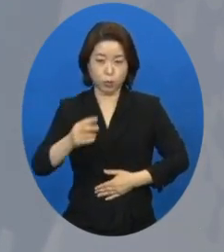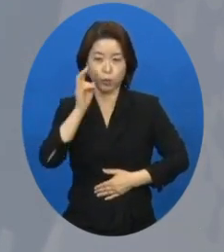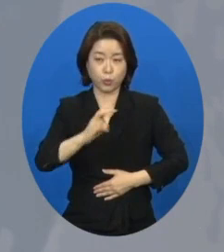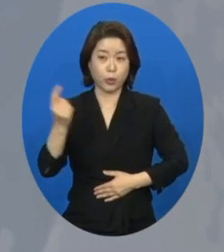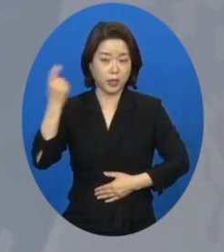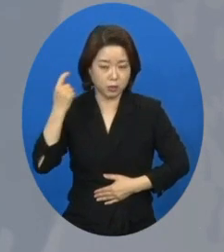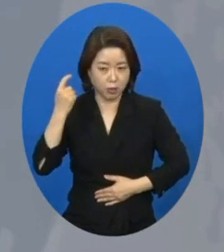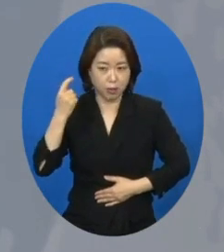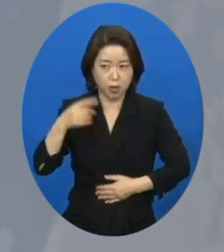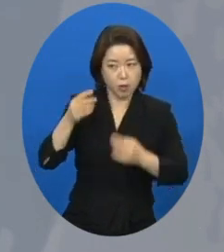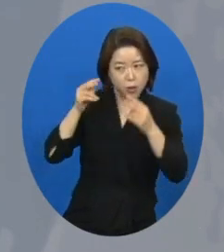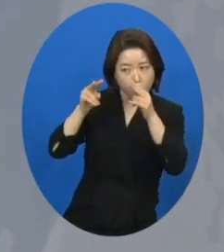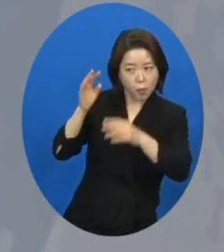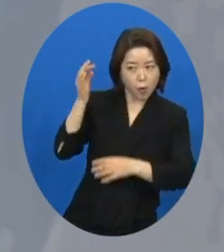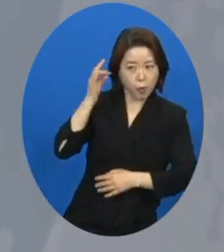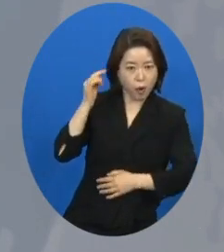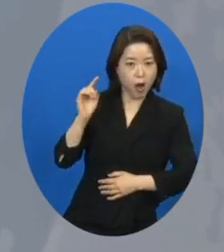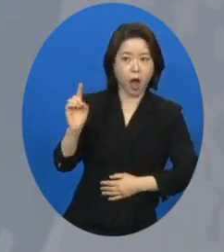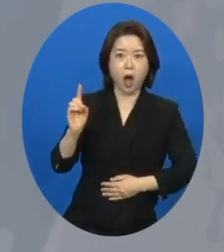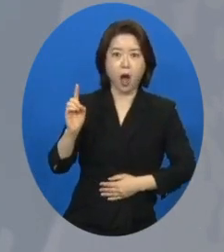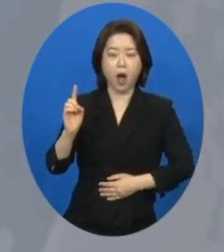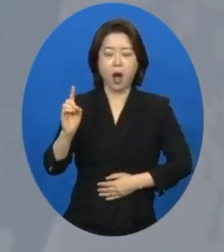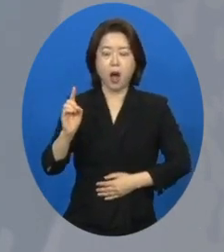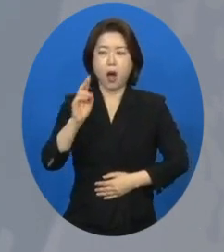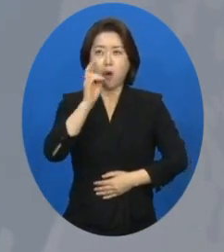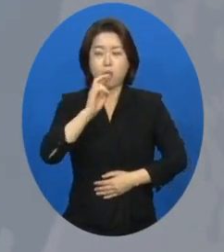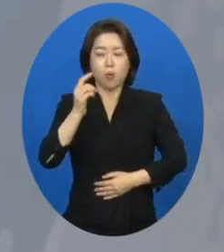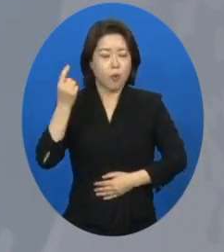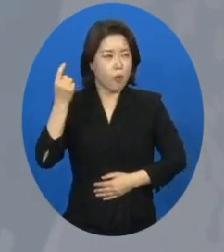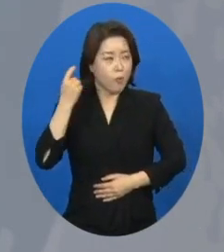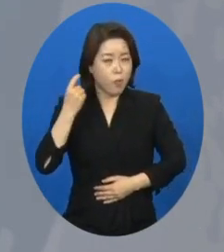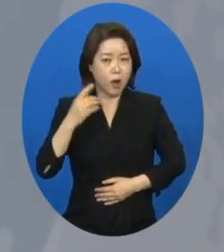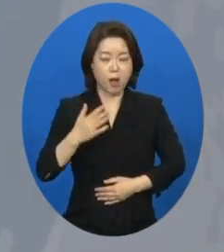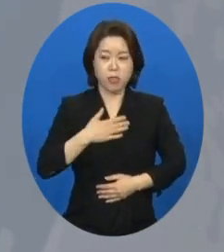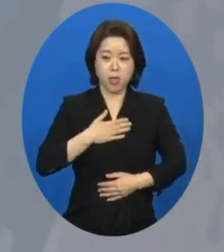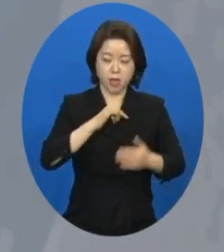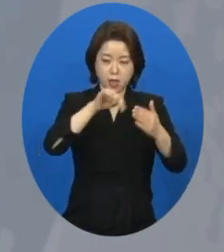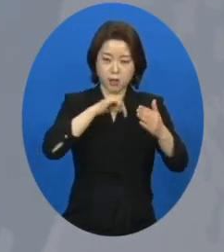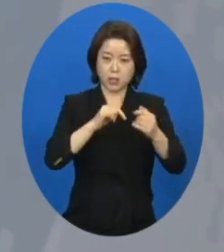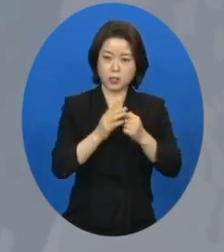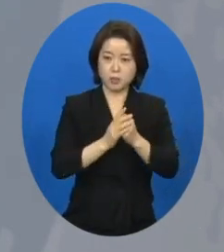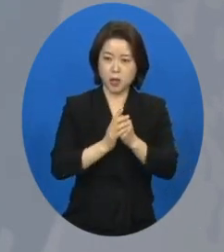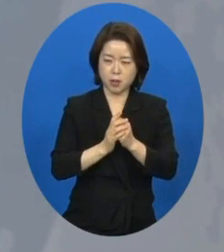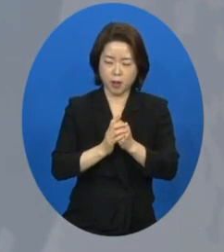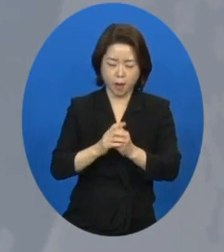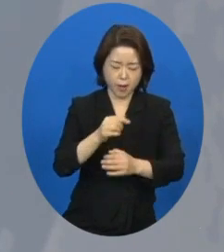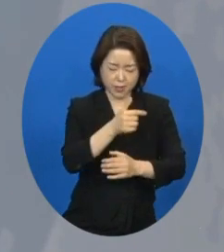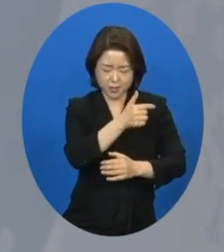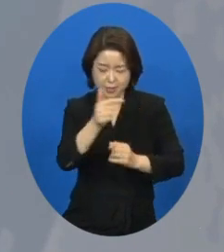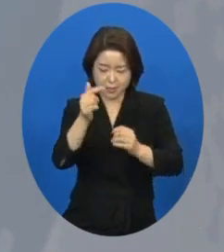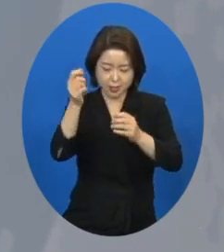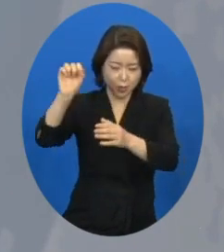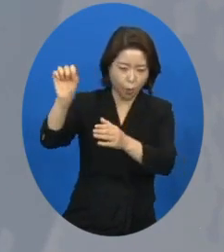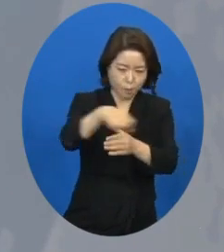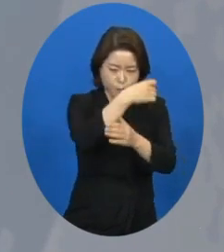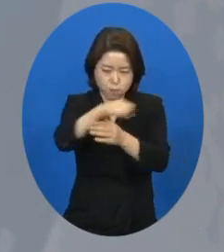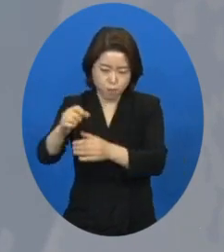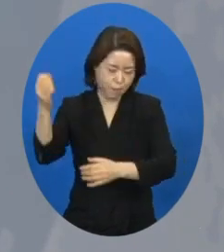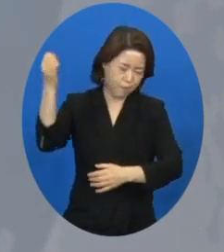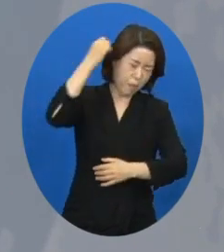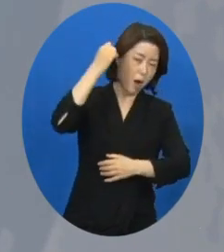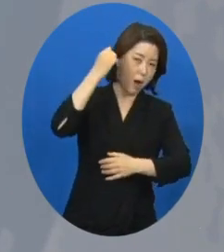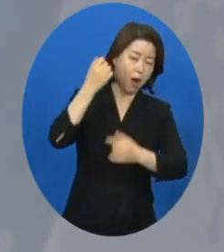이렇게 회상하였다. 카루소의 노래를 듣는 순간 내 가슴에는 요란한 종이 울리기 시작했다. 그리고